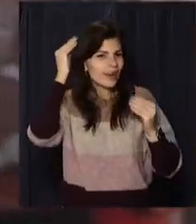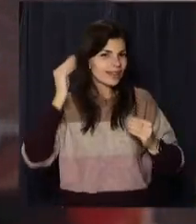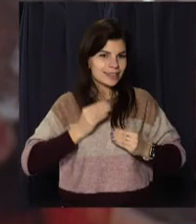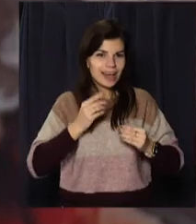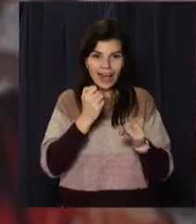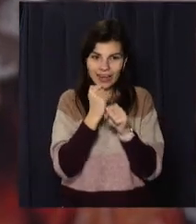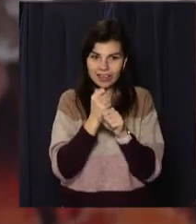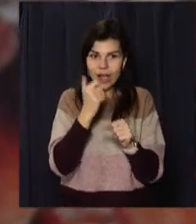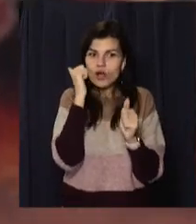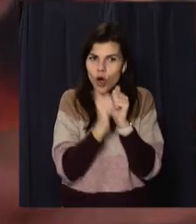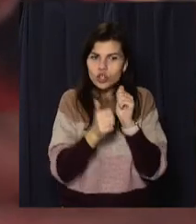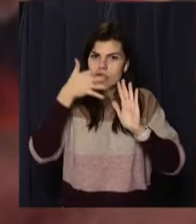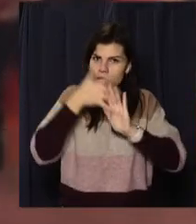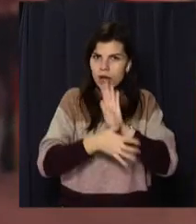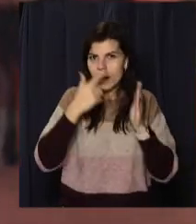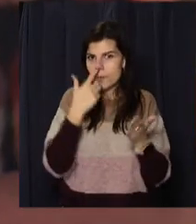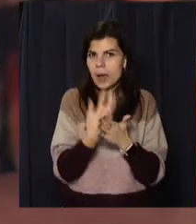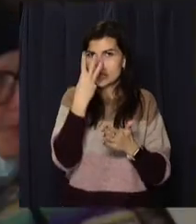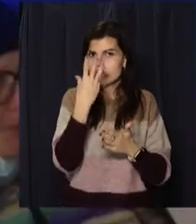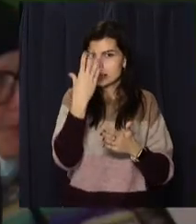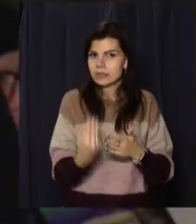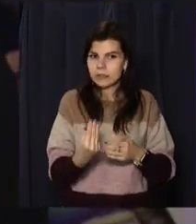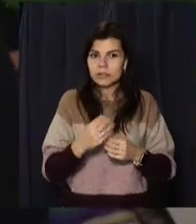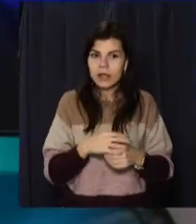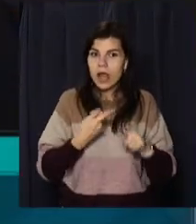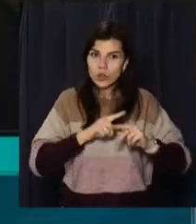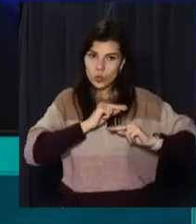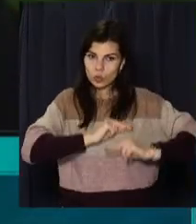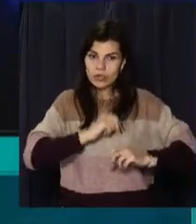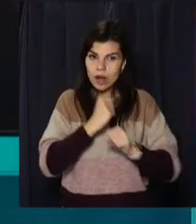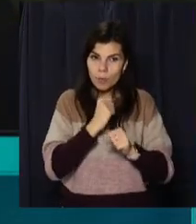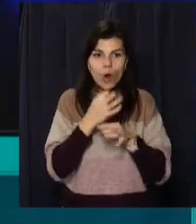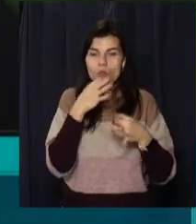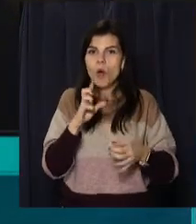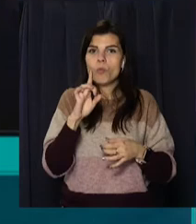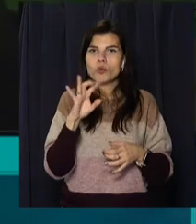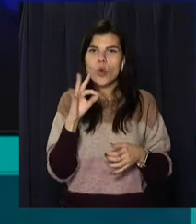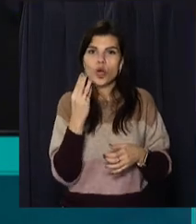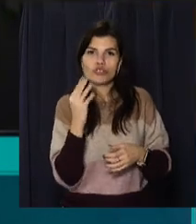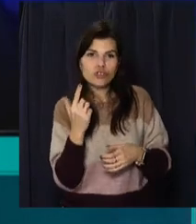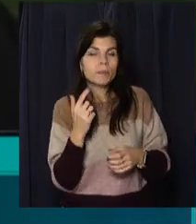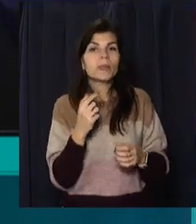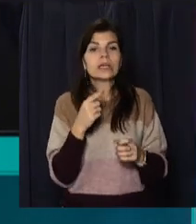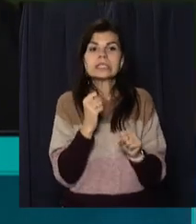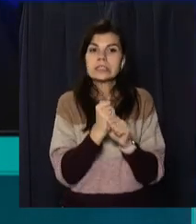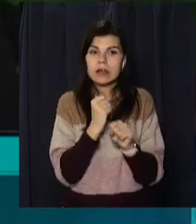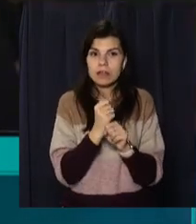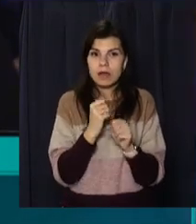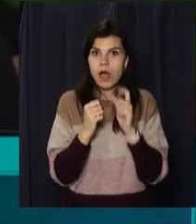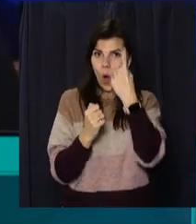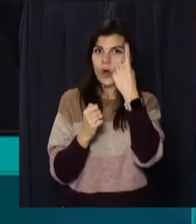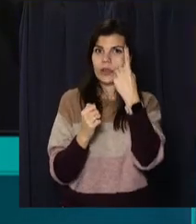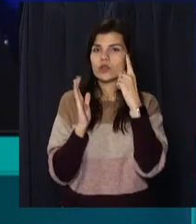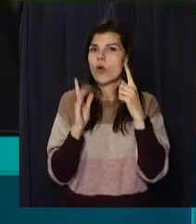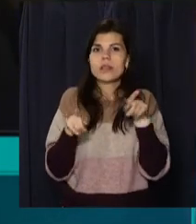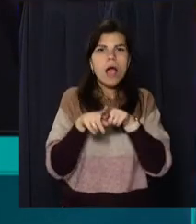На виготовлення кожної витрачає майже 3 дні. Ручна робота, будь-яка брошь, вона зроблена в одному екземплярі.